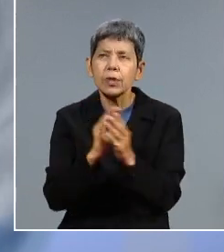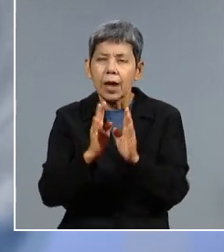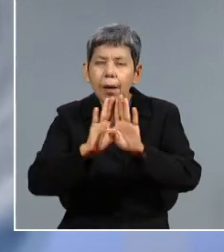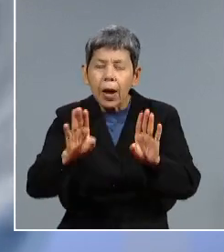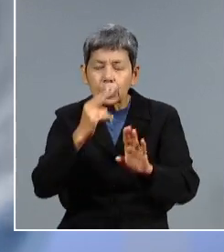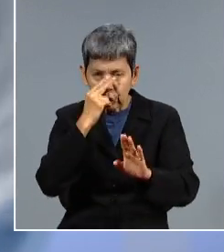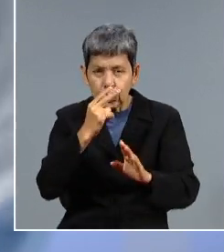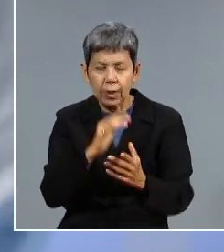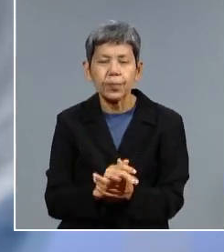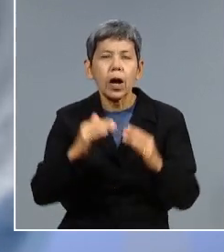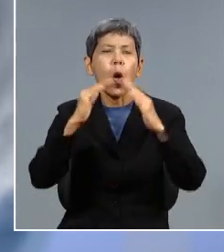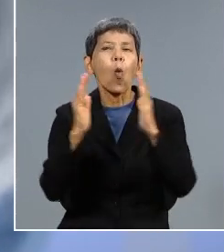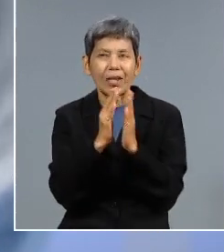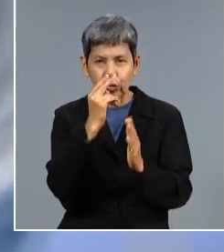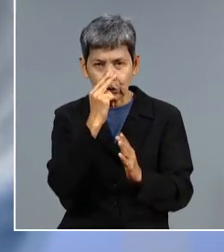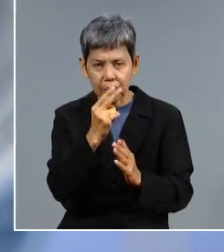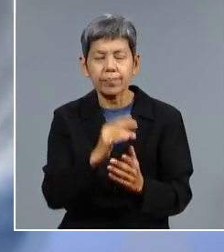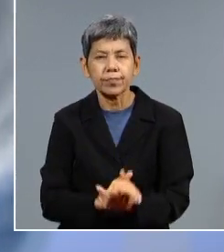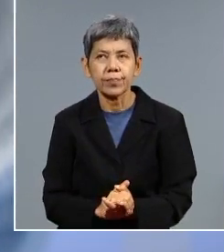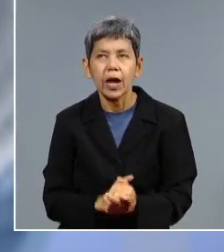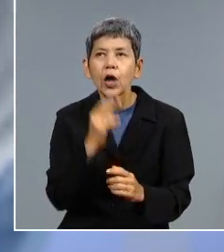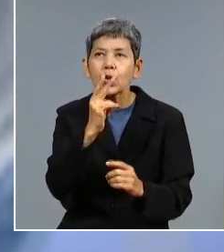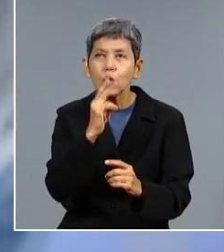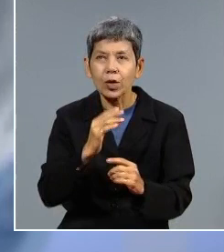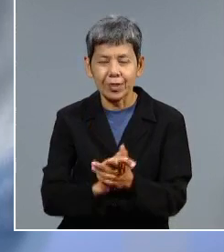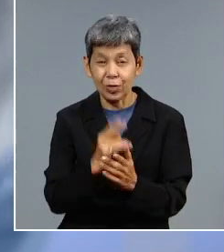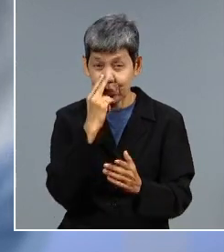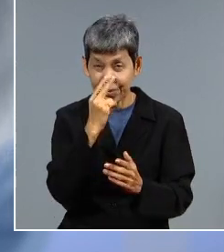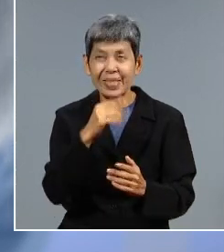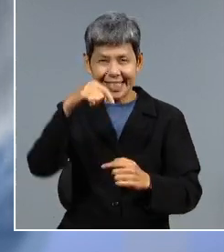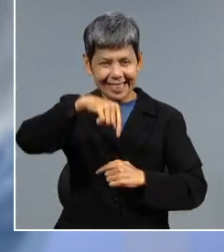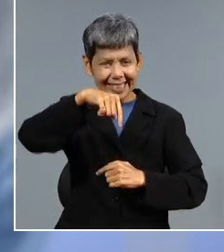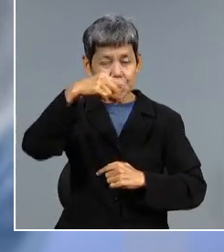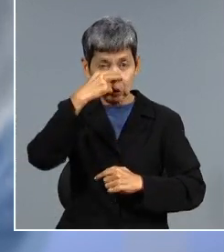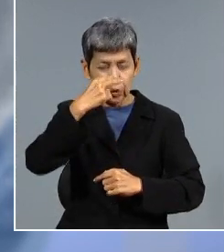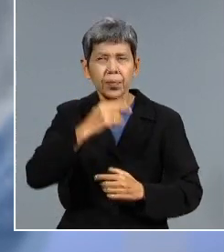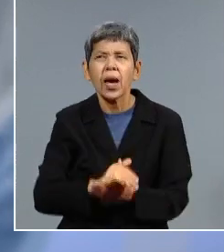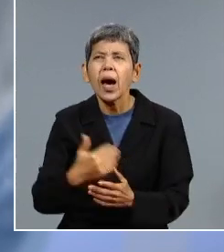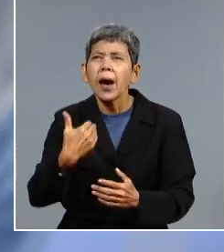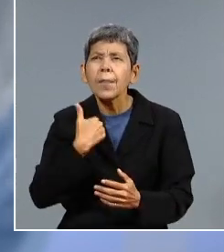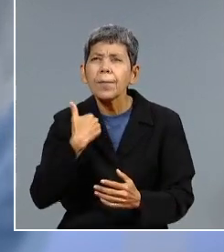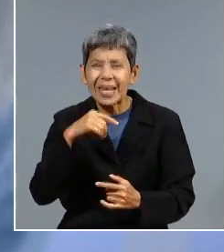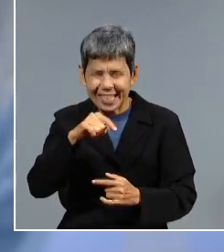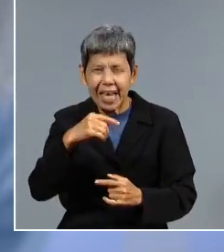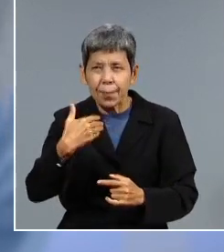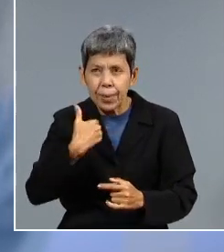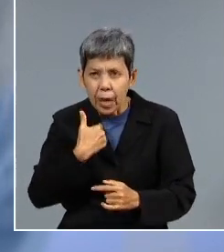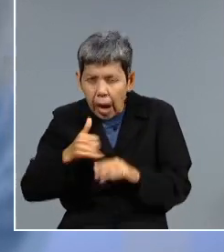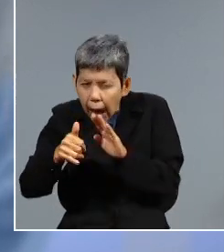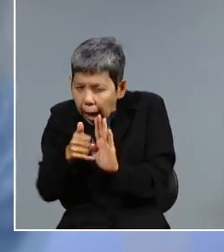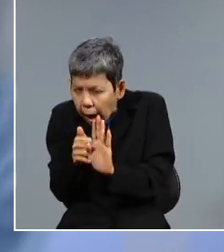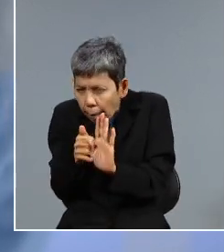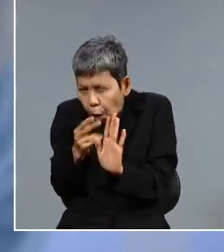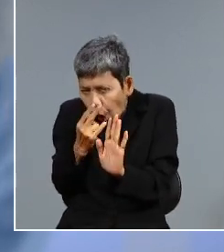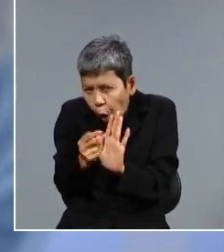อ่าก็เดี๋ยวลองดูไอ้นี่ไอ้นี่คือนี่ตรงนี้นะฮะเห็นไหมอ่ะตรงเนี้ยมันดักตรงนี้นะ